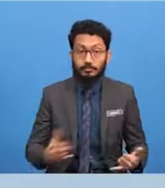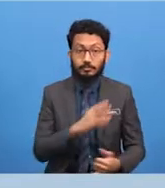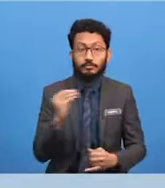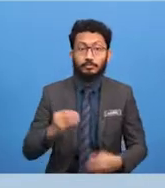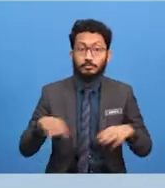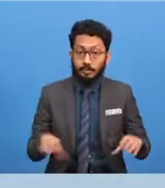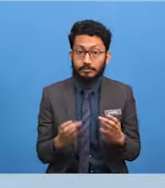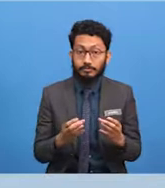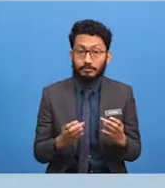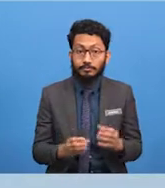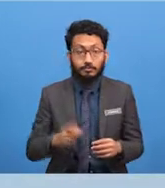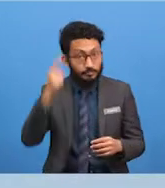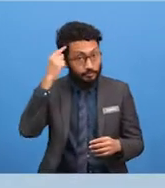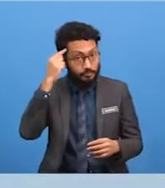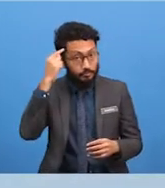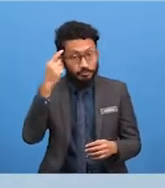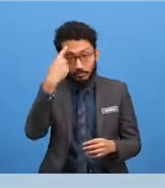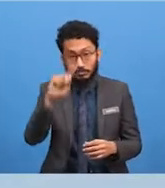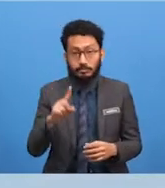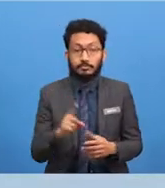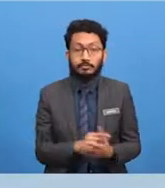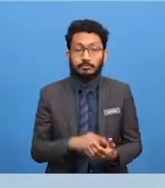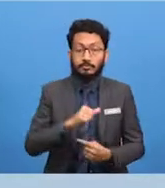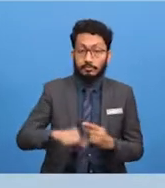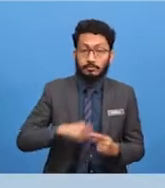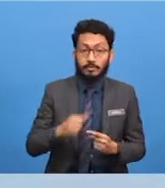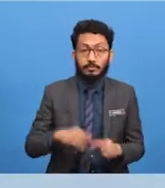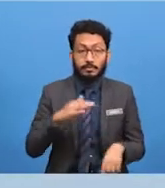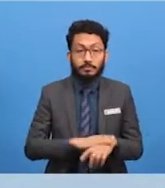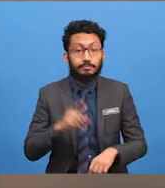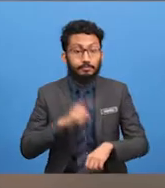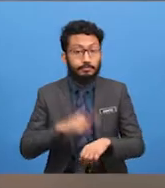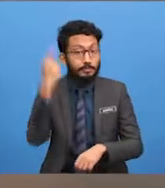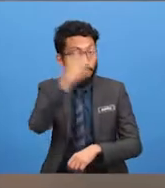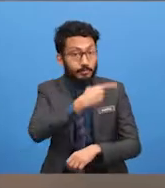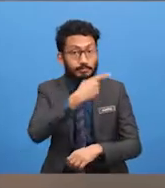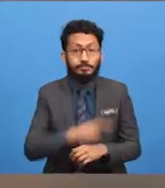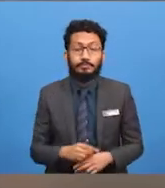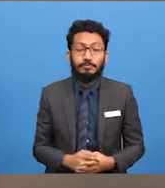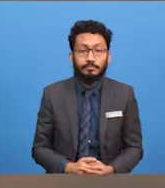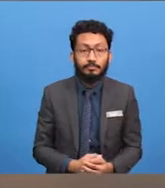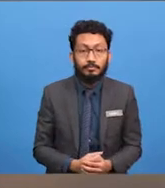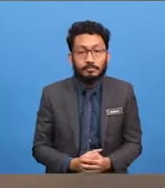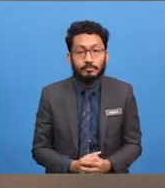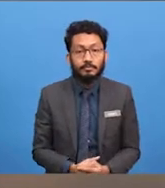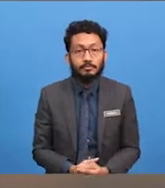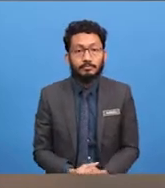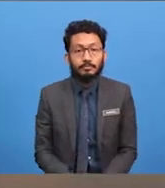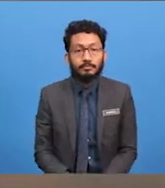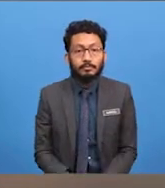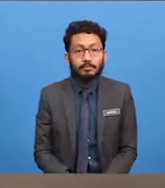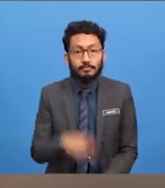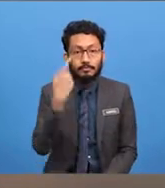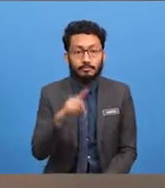ramalan dalam perubahan persekitaran perniagaan pada masa depan. Bagi tujuan mengumpulkan maklumat